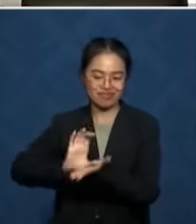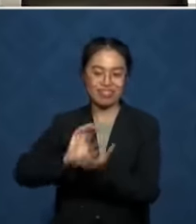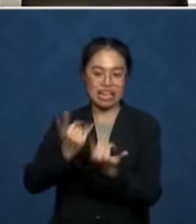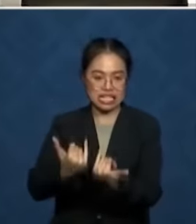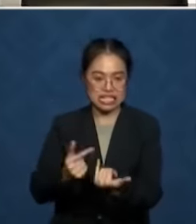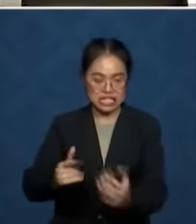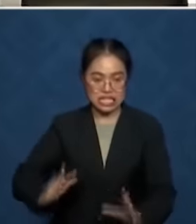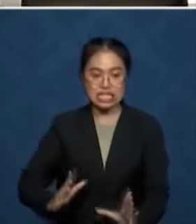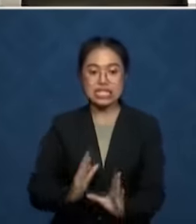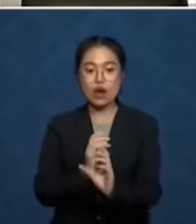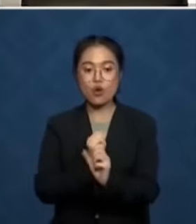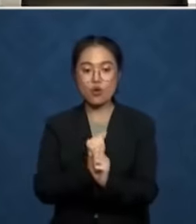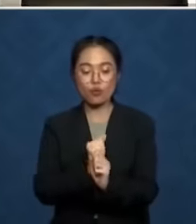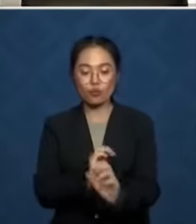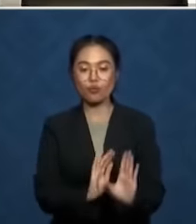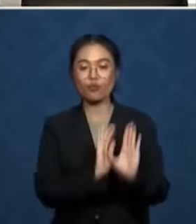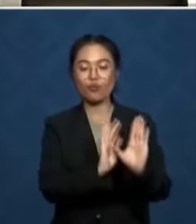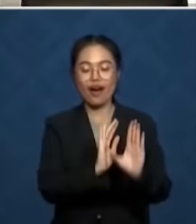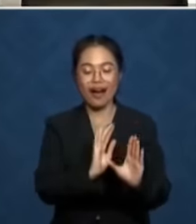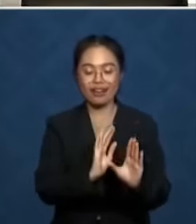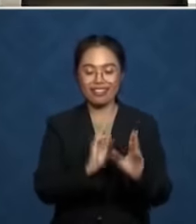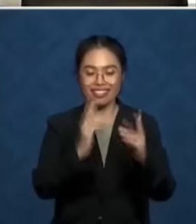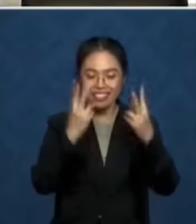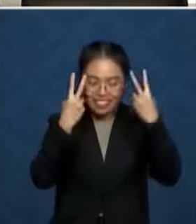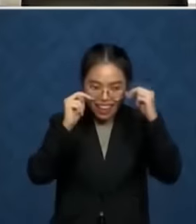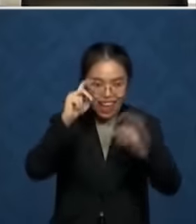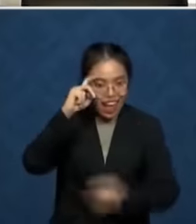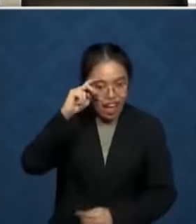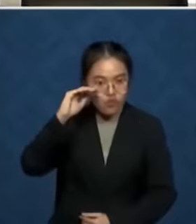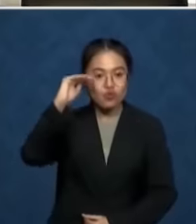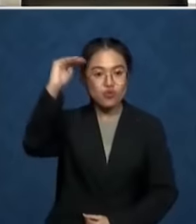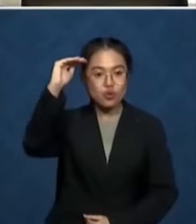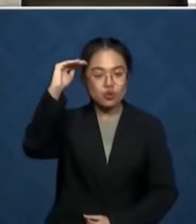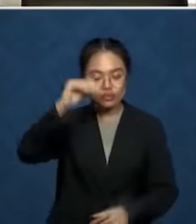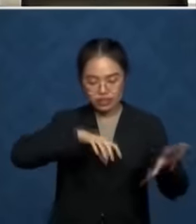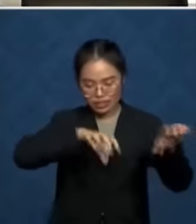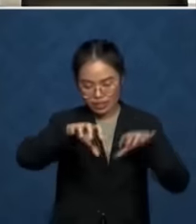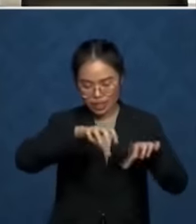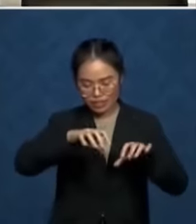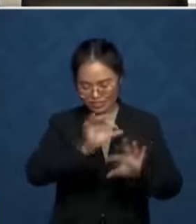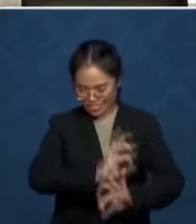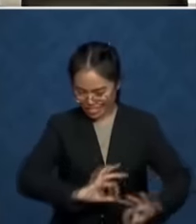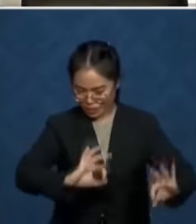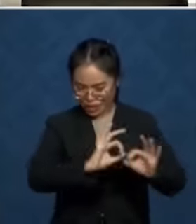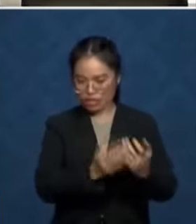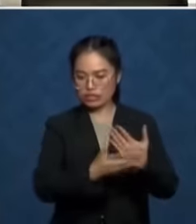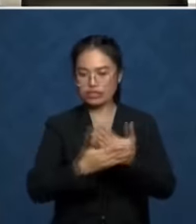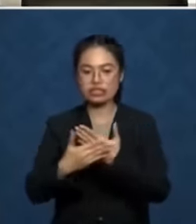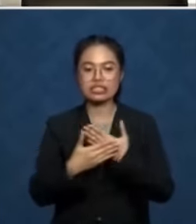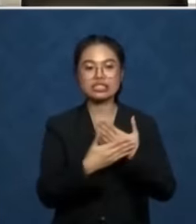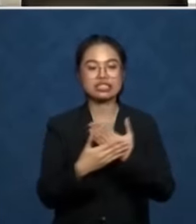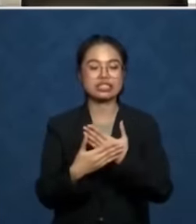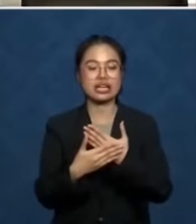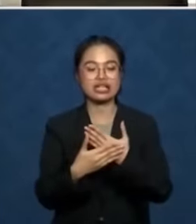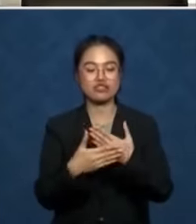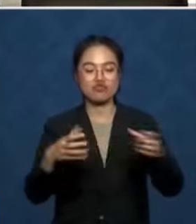าขอให้ท่านนายกในฐานะหัวหน้าฝ่ายบริหารได้กำชับตนเองและกำชับ